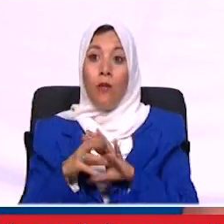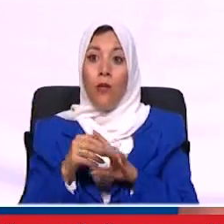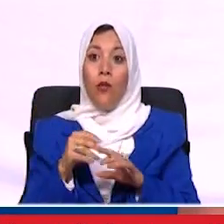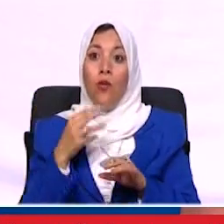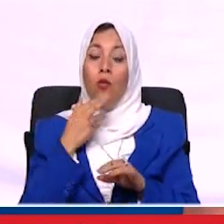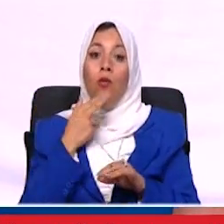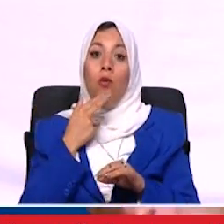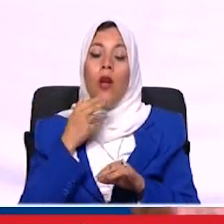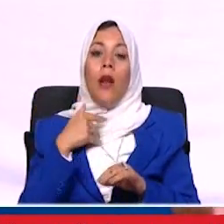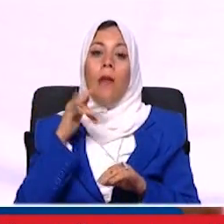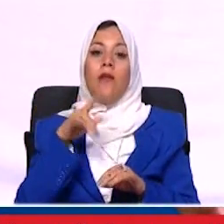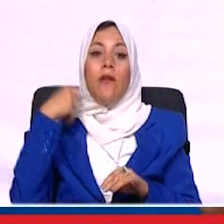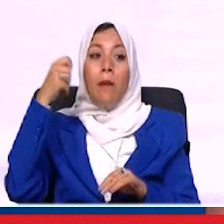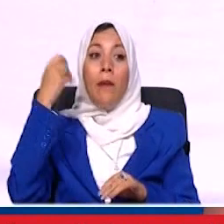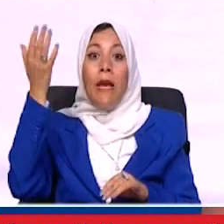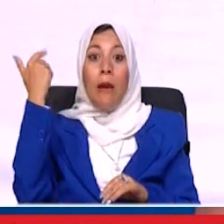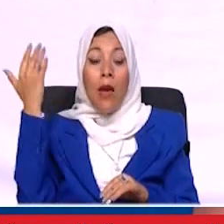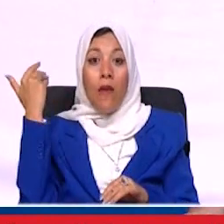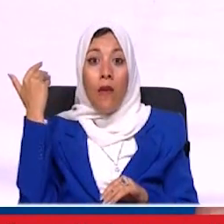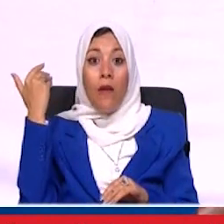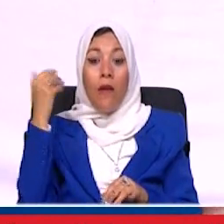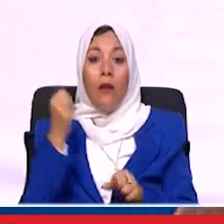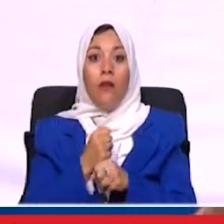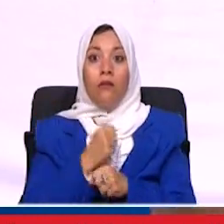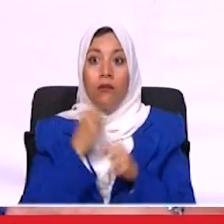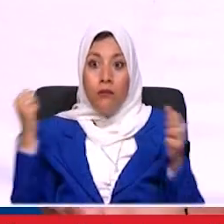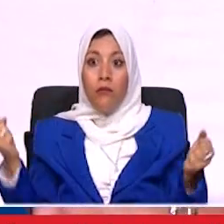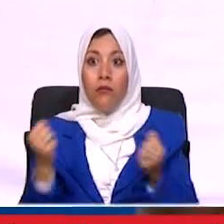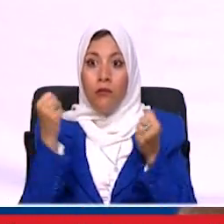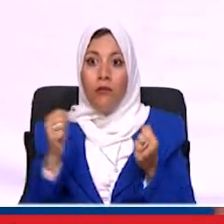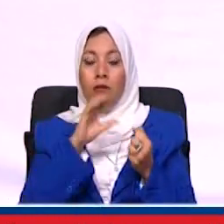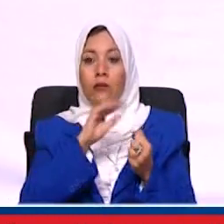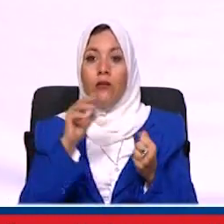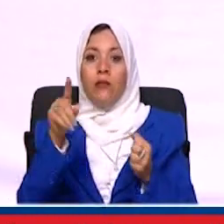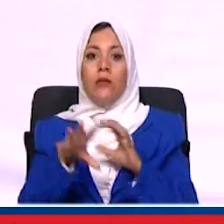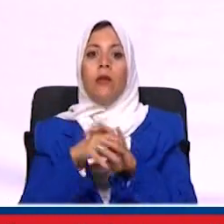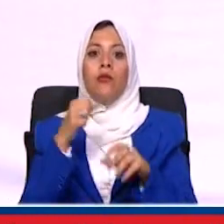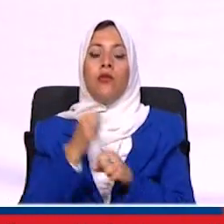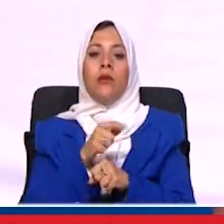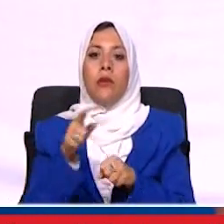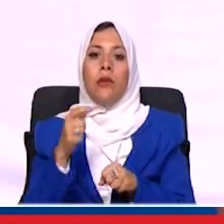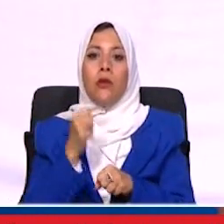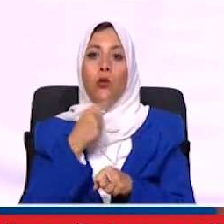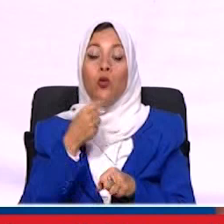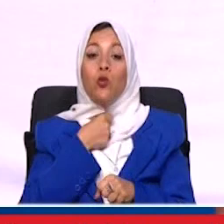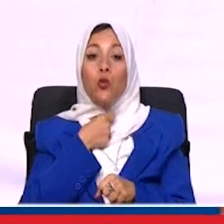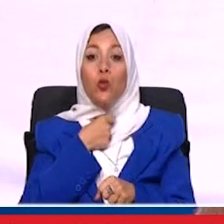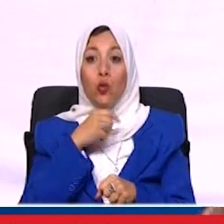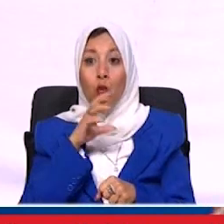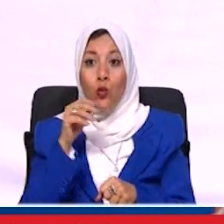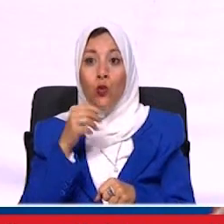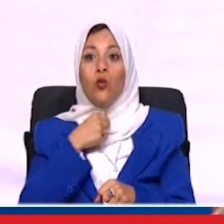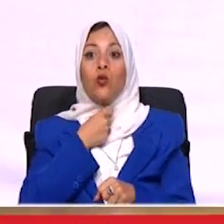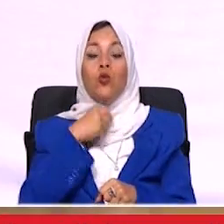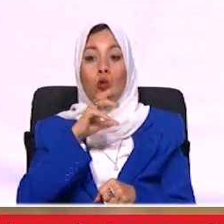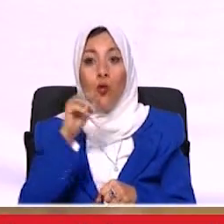دي بفكر في عمر الشريف على طول، بحكم ان اول ما نزل بركان الغضب الناس ابتدت تشبهني بعمر الشريف.